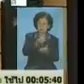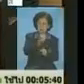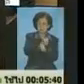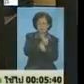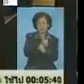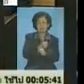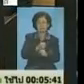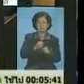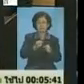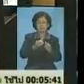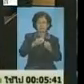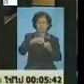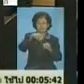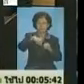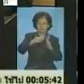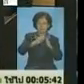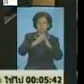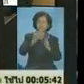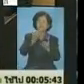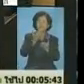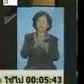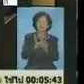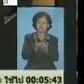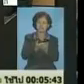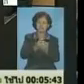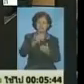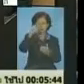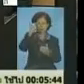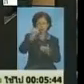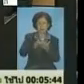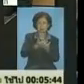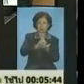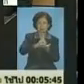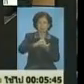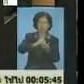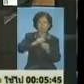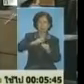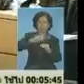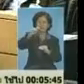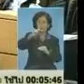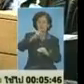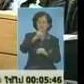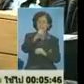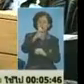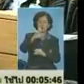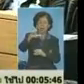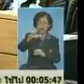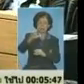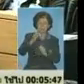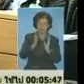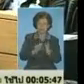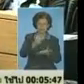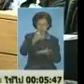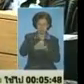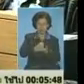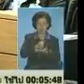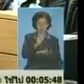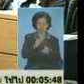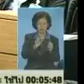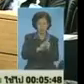เนื่องจากงบประมาณเนี่ยมันเกิน100ล้านครับเพราะฉะนั้นคนที่อนุมัติได้ก็คือรองนายกรัฐมนตรีที่ได้รับมอบหม